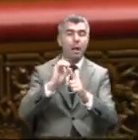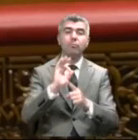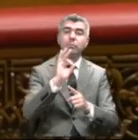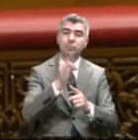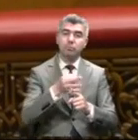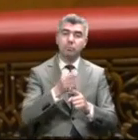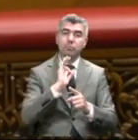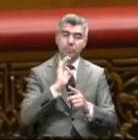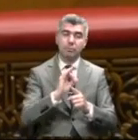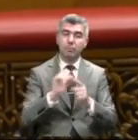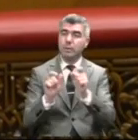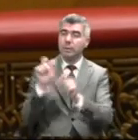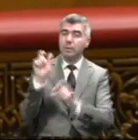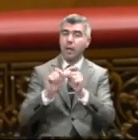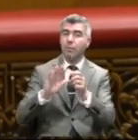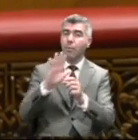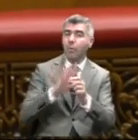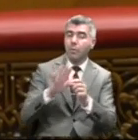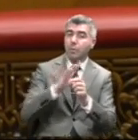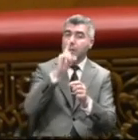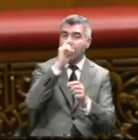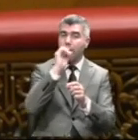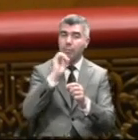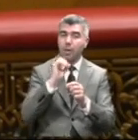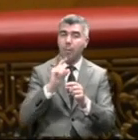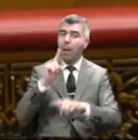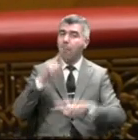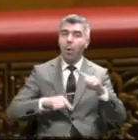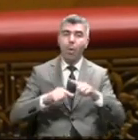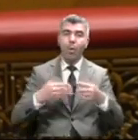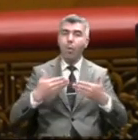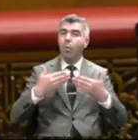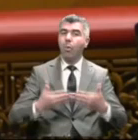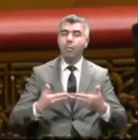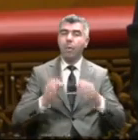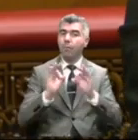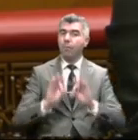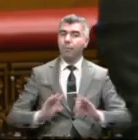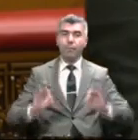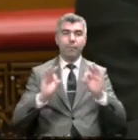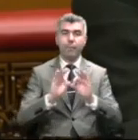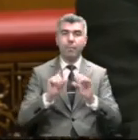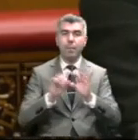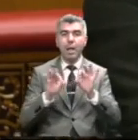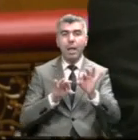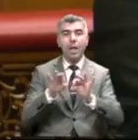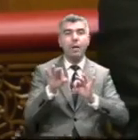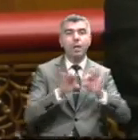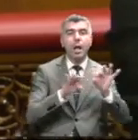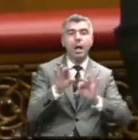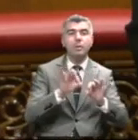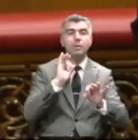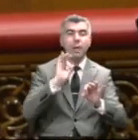ديال الدخل ديال المواطن المغربي غير مقبول اليوم لانه هذا الوضع اذ لم يتم اتخاذ الاجراءات هذه الحكومه